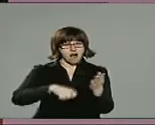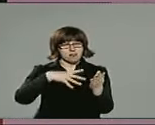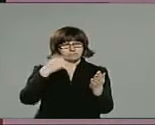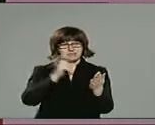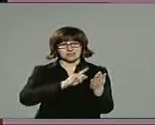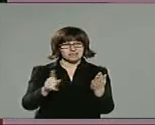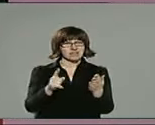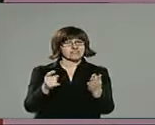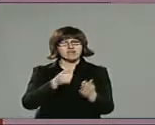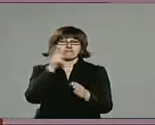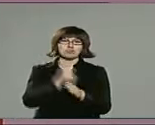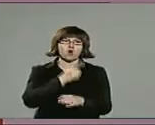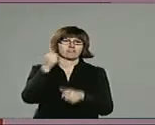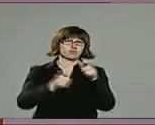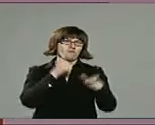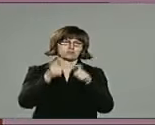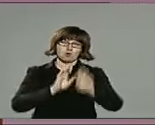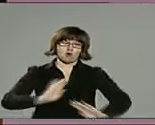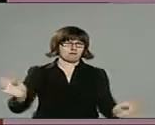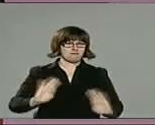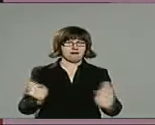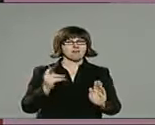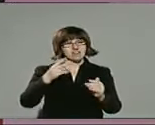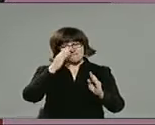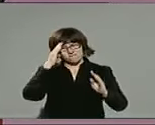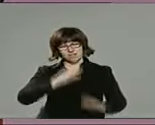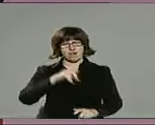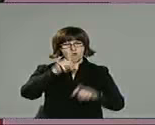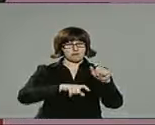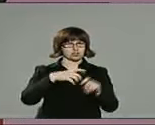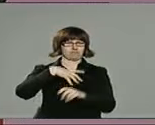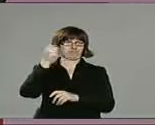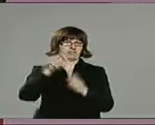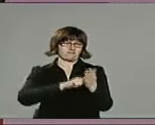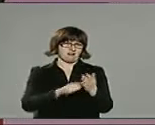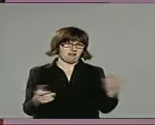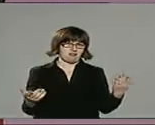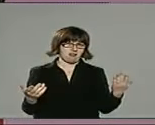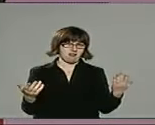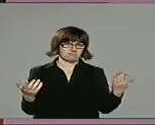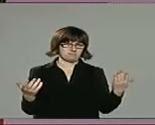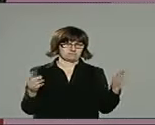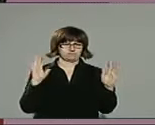nicht mehr durch die größten Versprechungen, sondern durch das größte Vertrauen der Menschen.